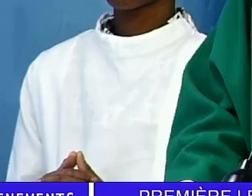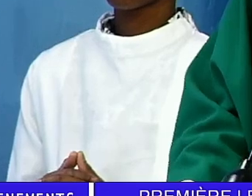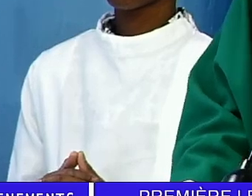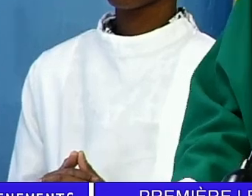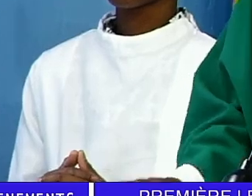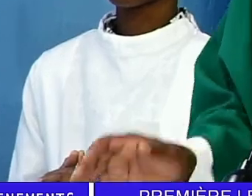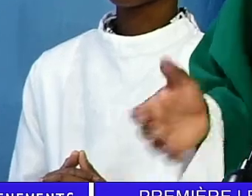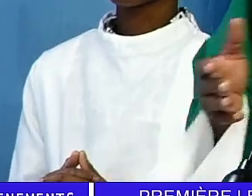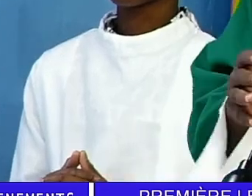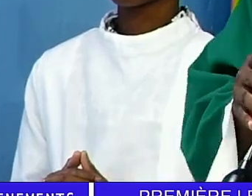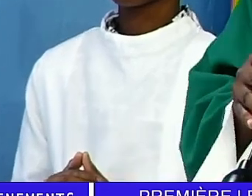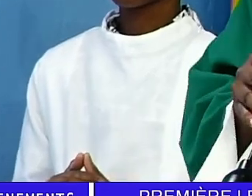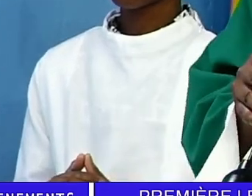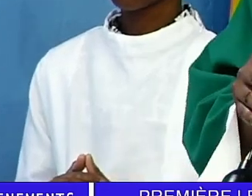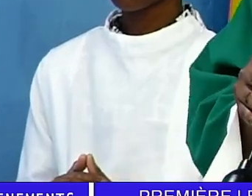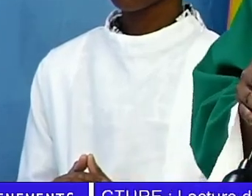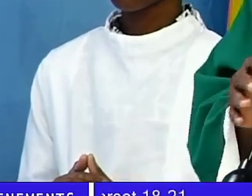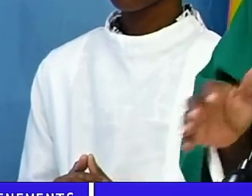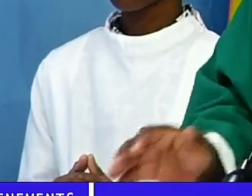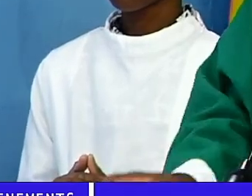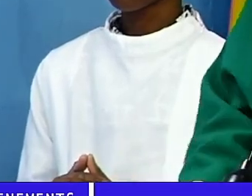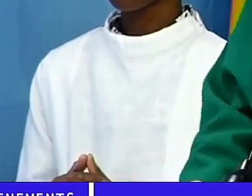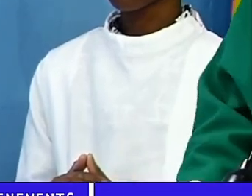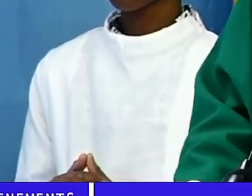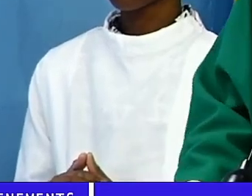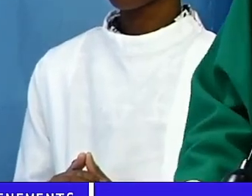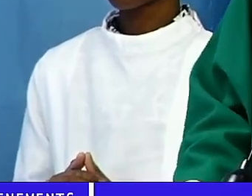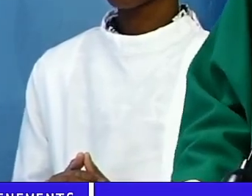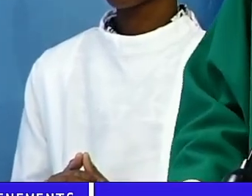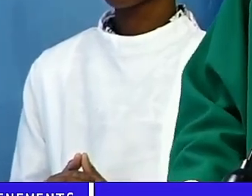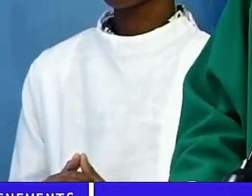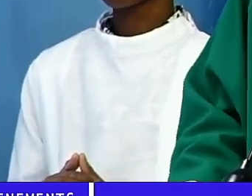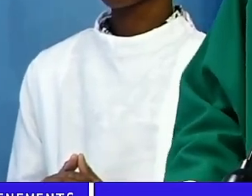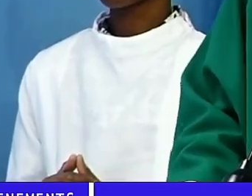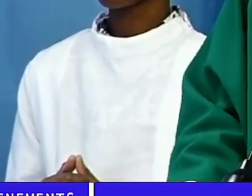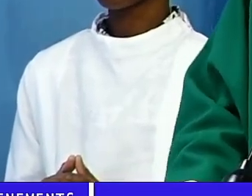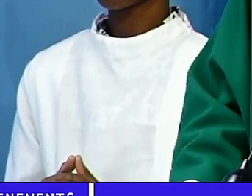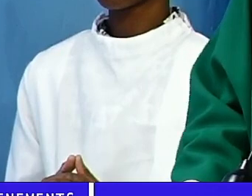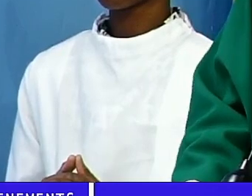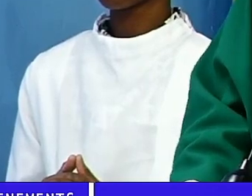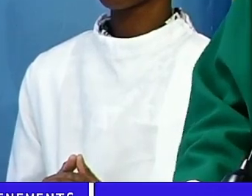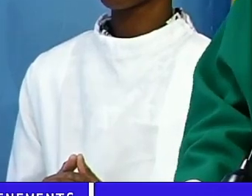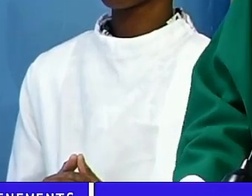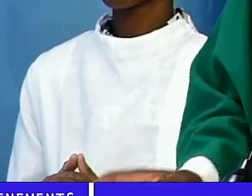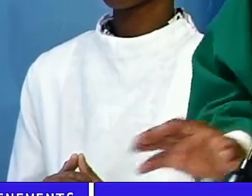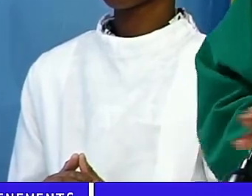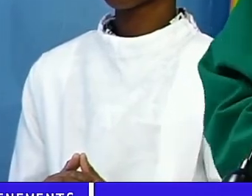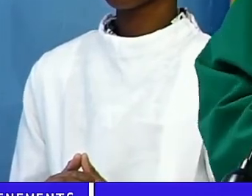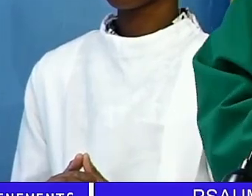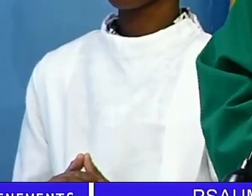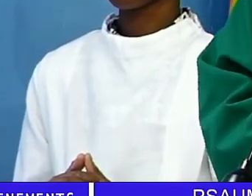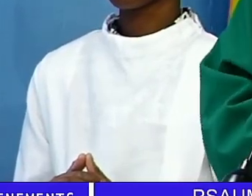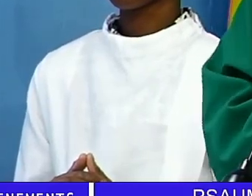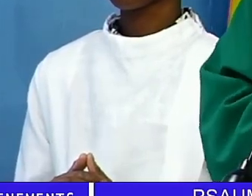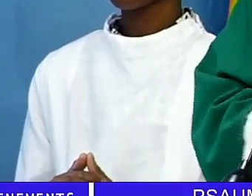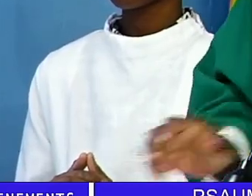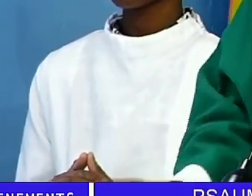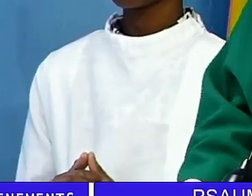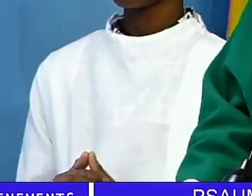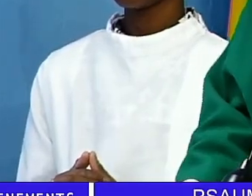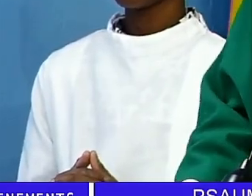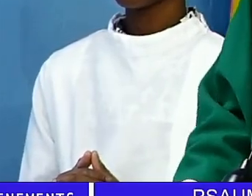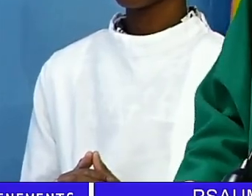très bien, c'est la grâce. D'ailleurs, frère Maxemio, hier tout le monde t'y